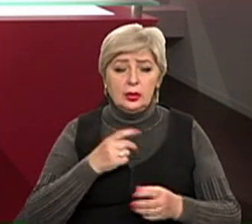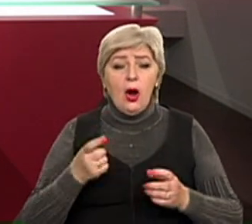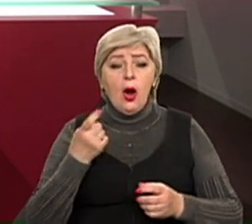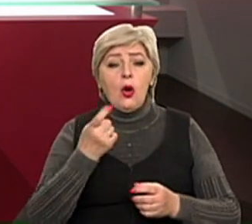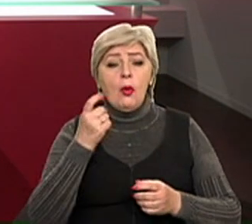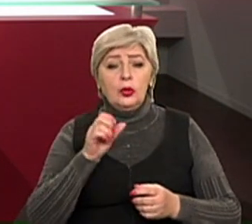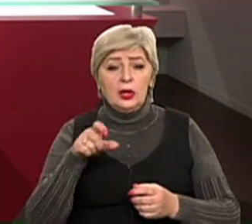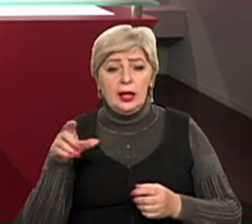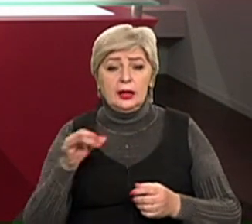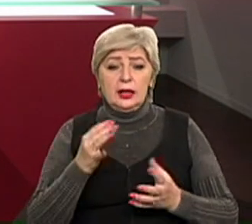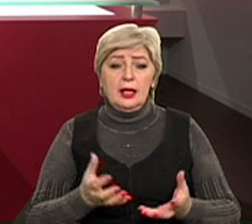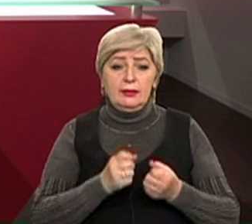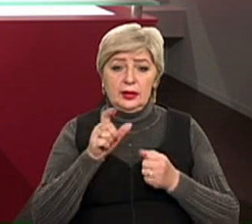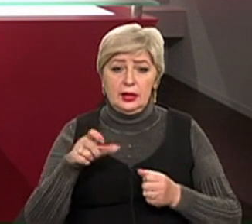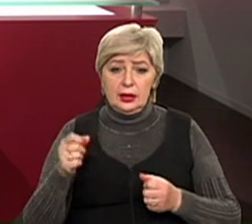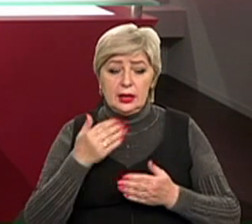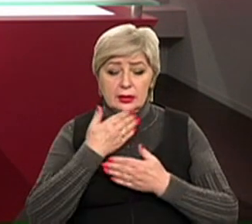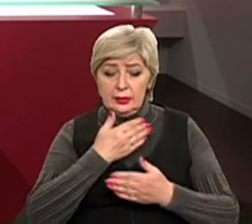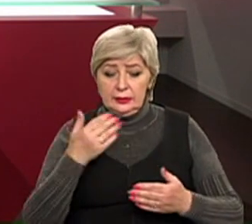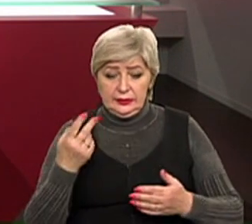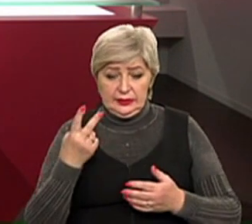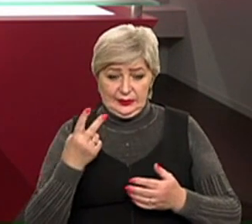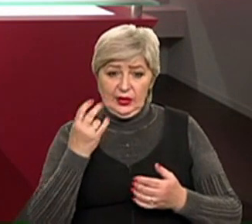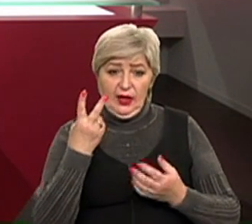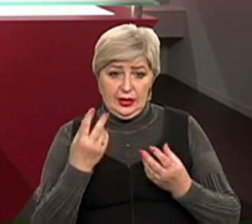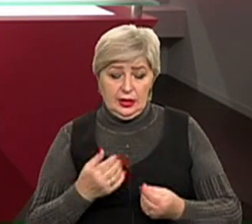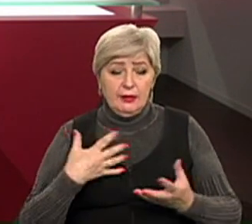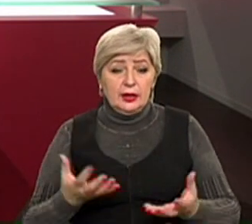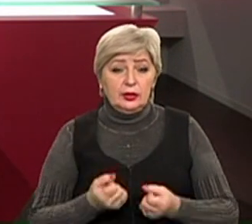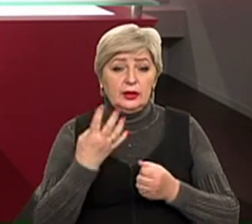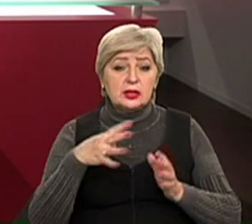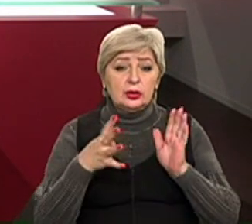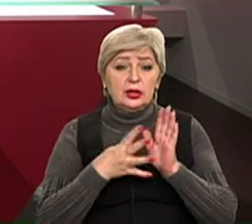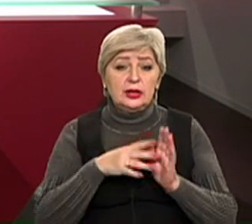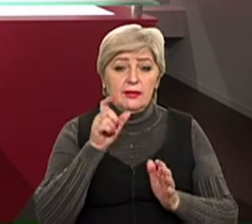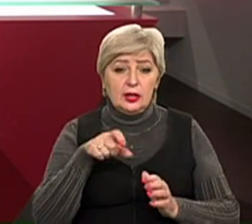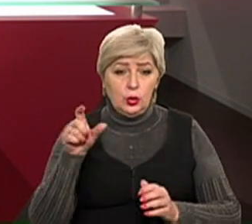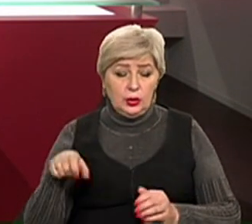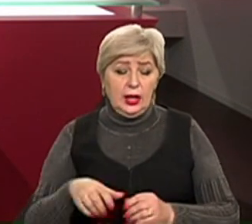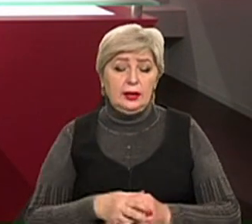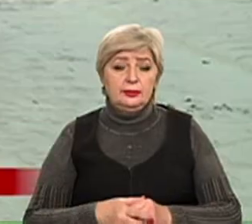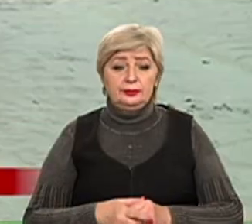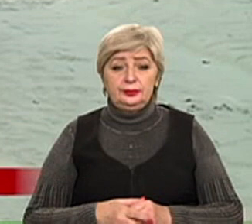дні негоди врятували 49 людей. Більше про ситуацію в місті та області Юлія Звягінцева.